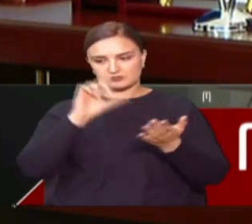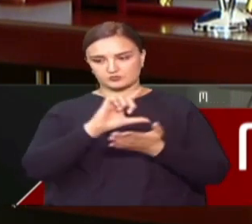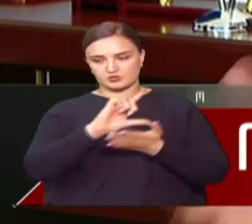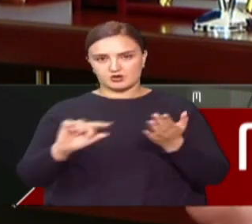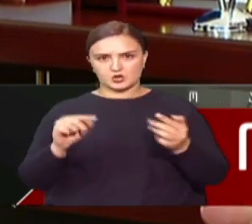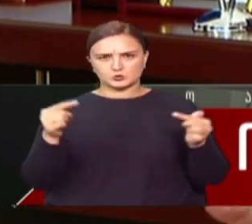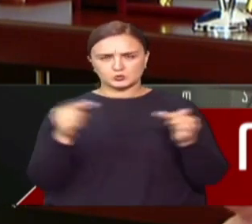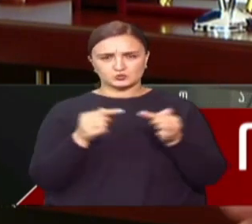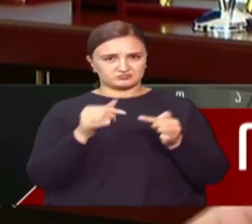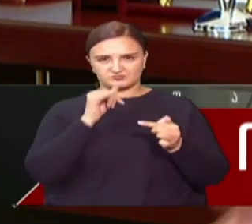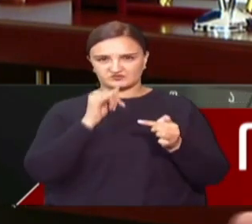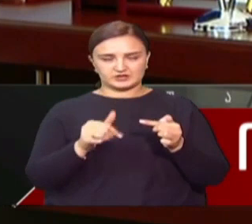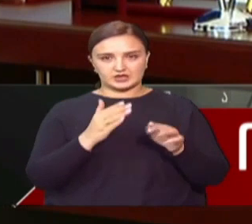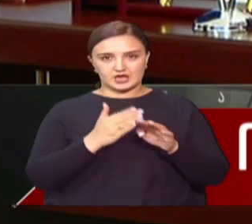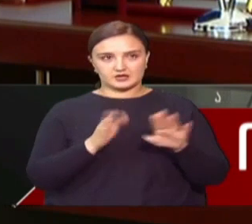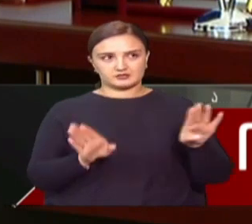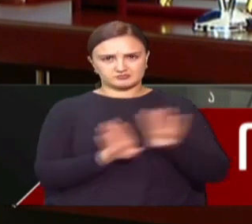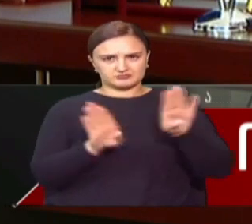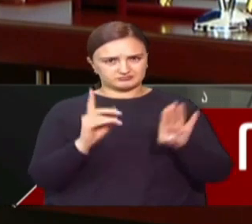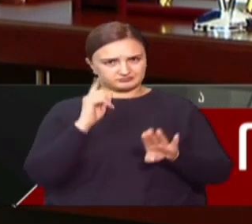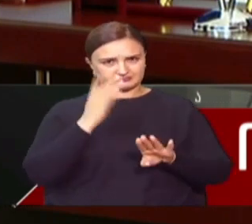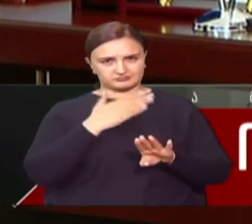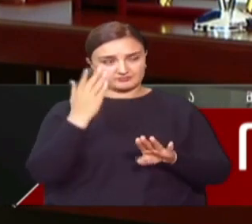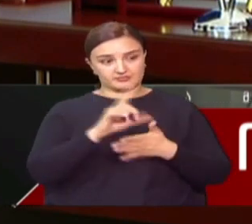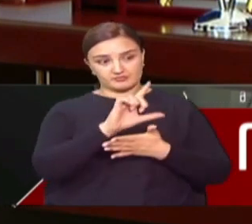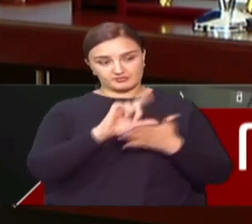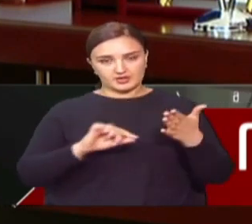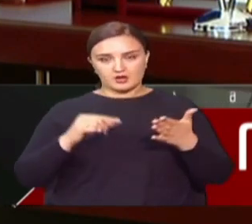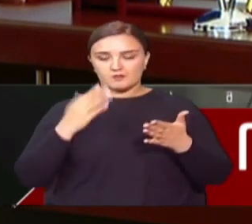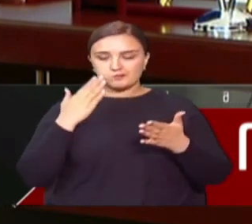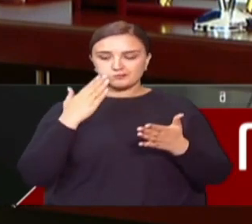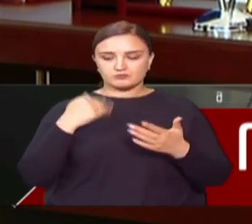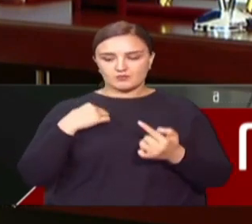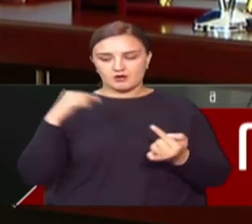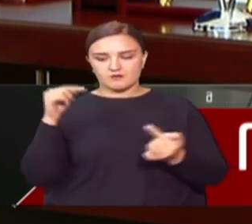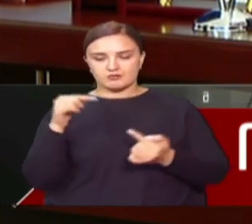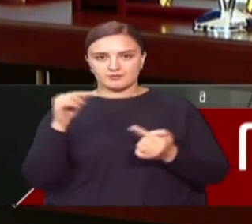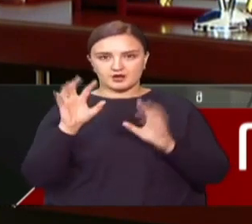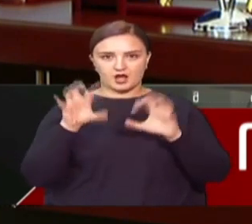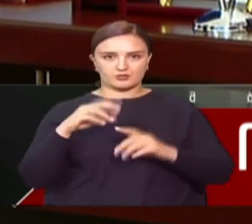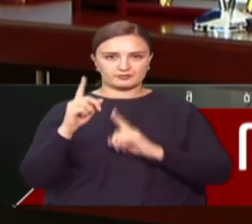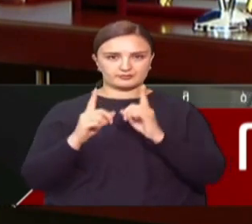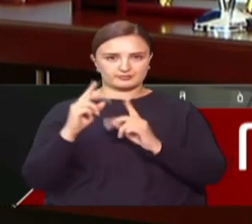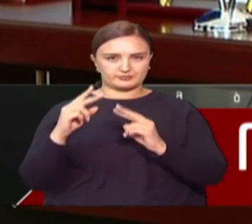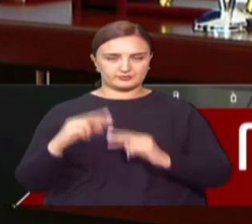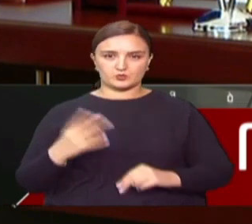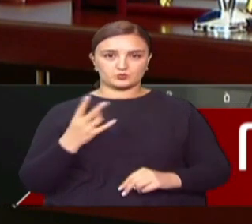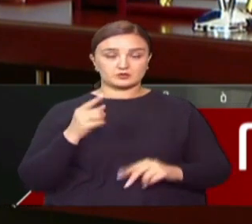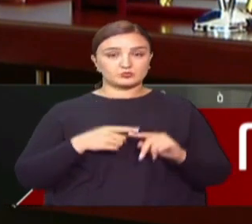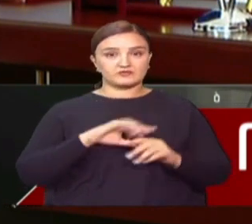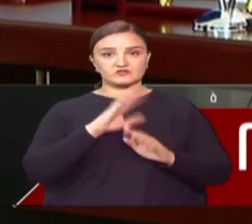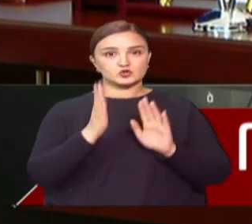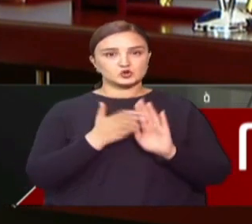o specifică, da, ma hasiate veli barcoului sistema, romelice ergeba, jim de constituție, asta, ce am de gata, sa acum o trtuli procesia, am coada prișe pe